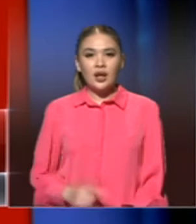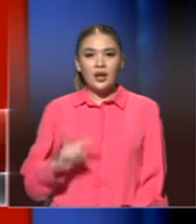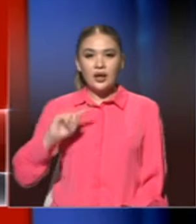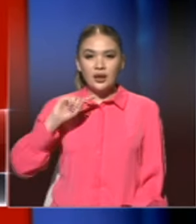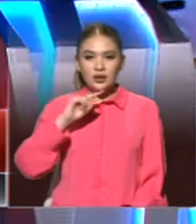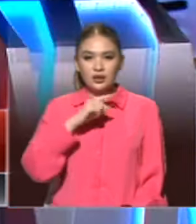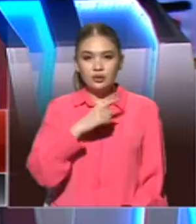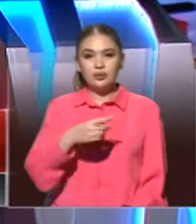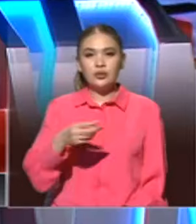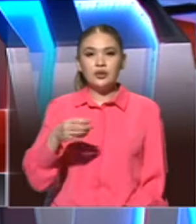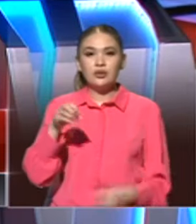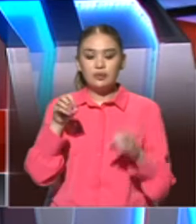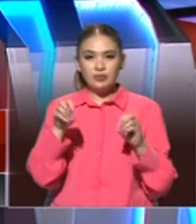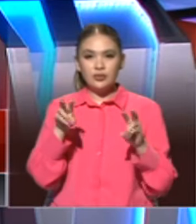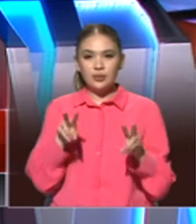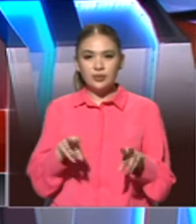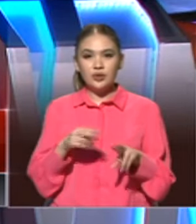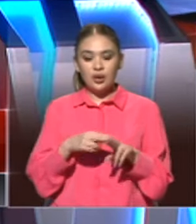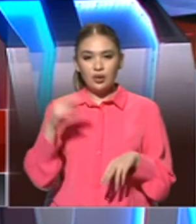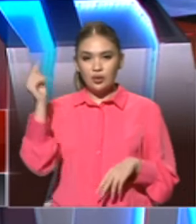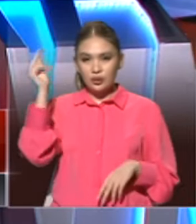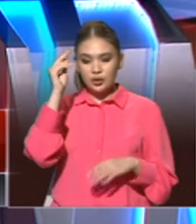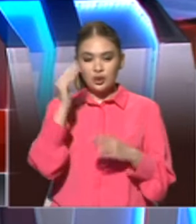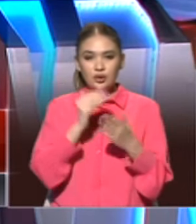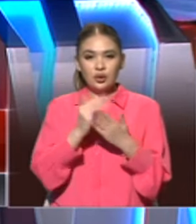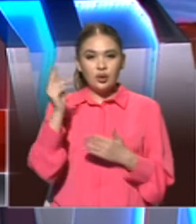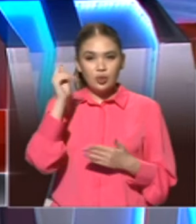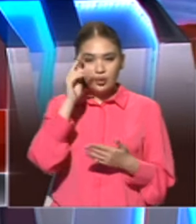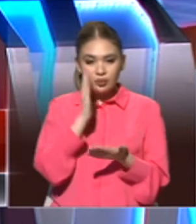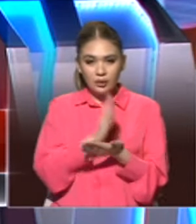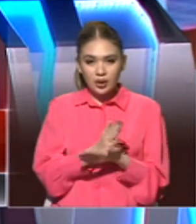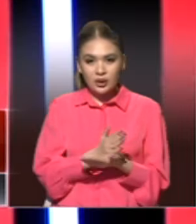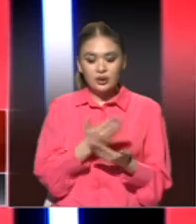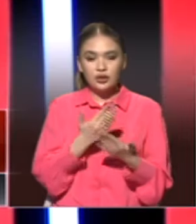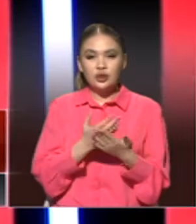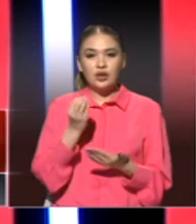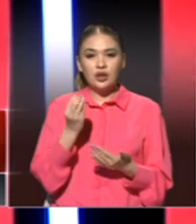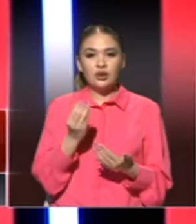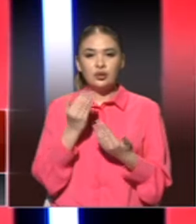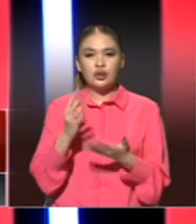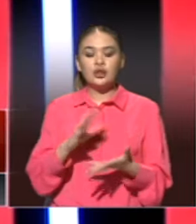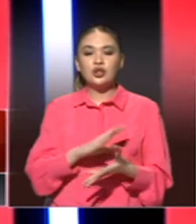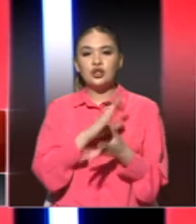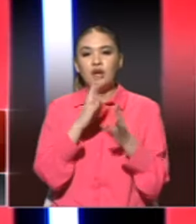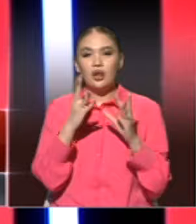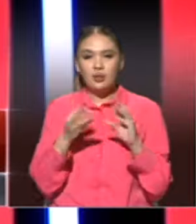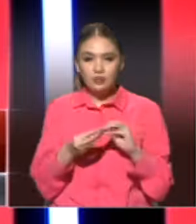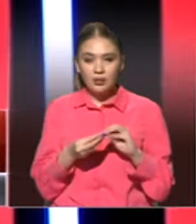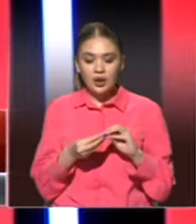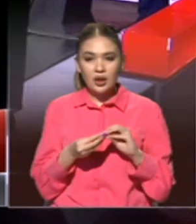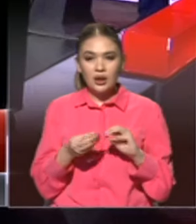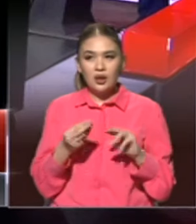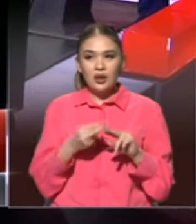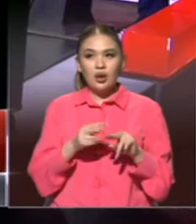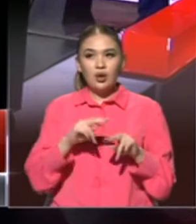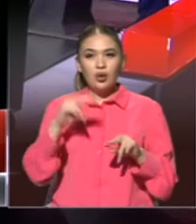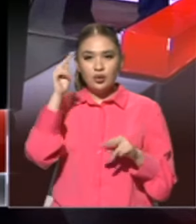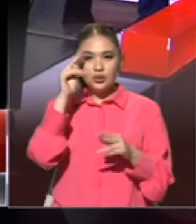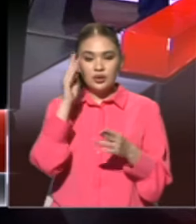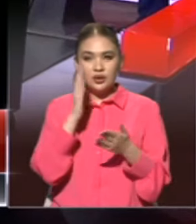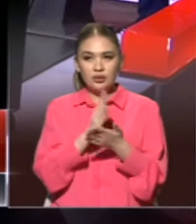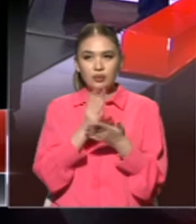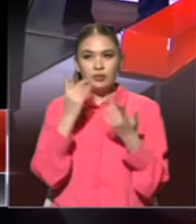экономикалық мамандықты мамандандырып оқытатын жоғарғы оқу орны бар, және оны жалпы салалық оқытатын жоғары оқу орны